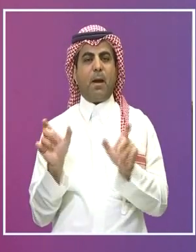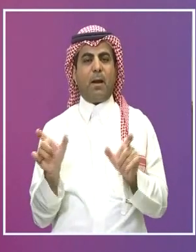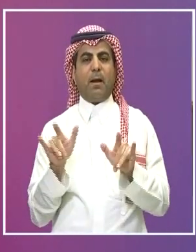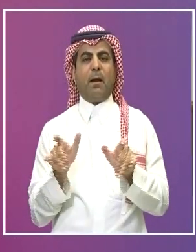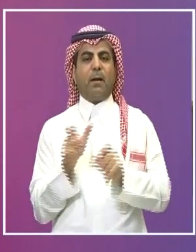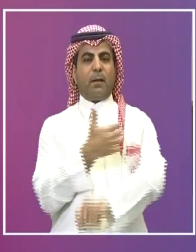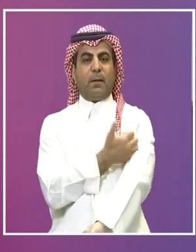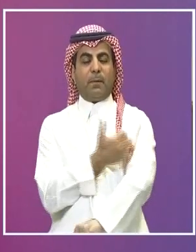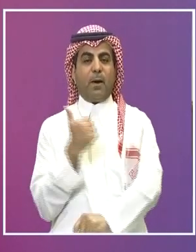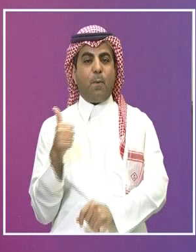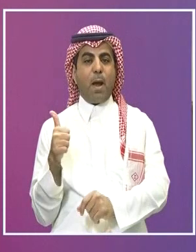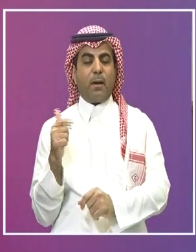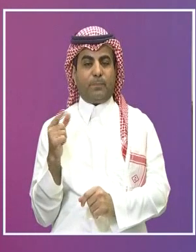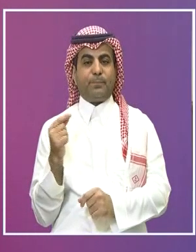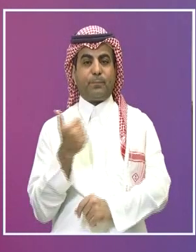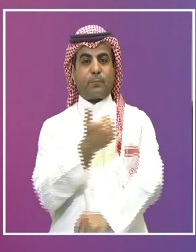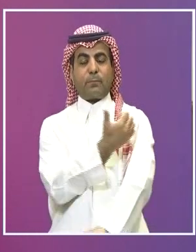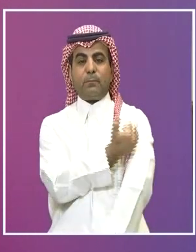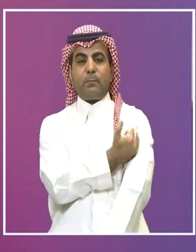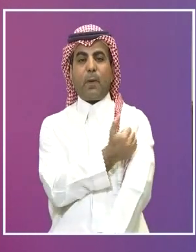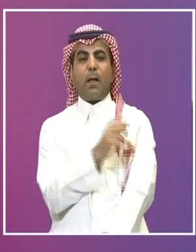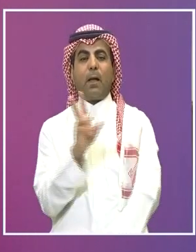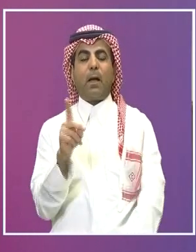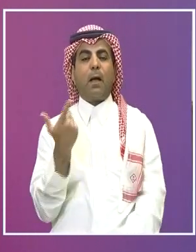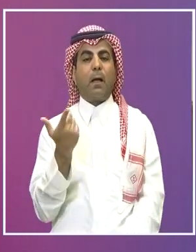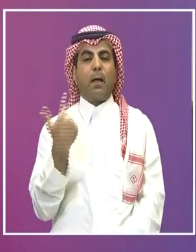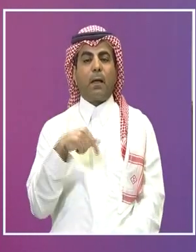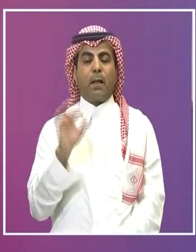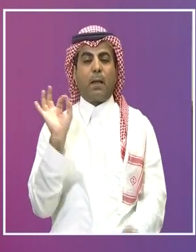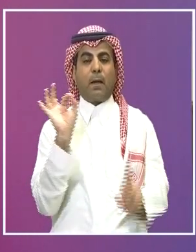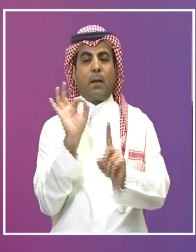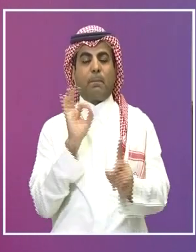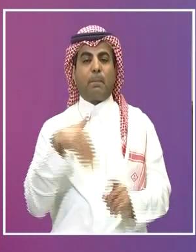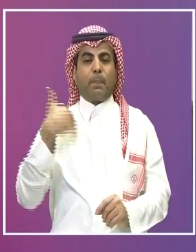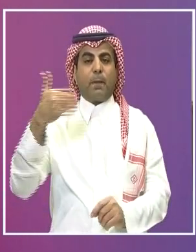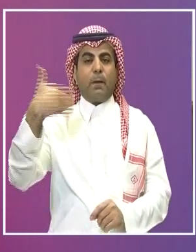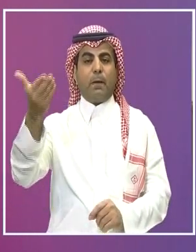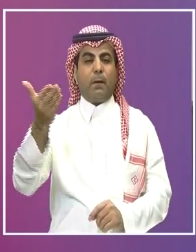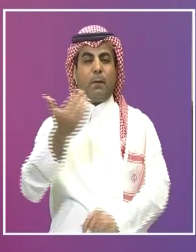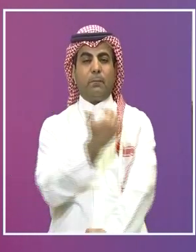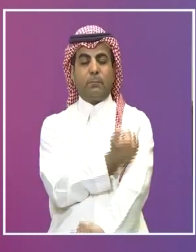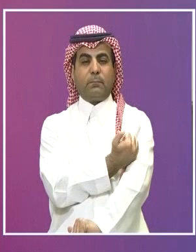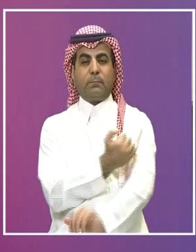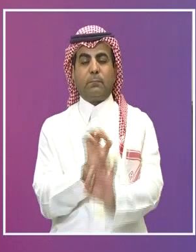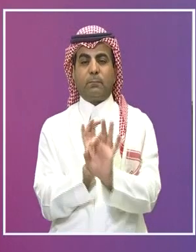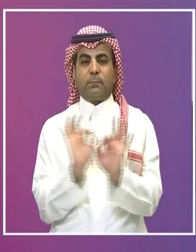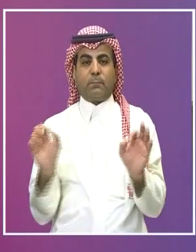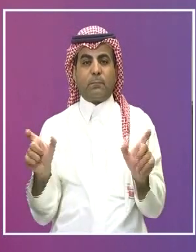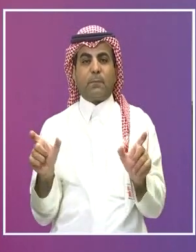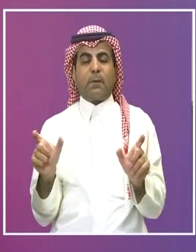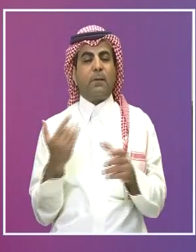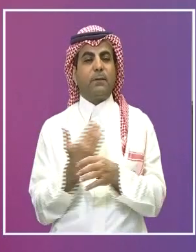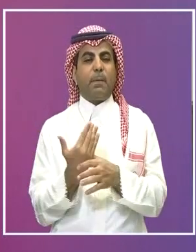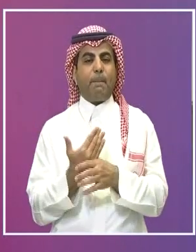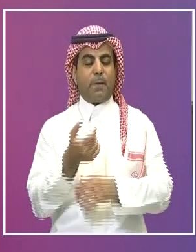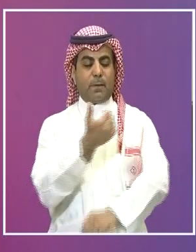فعل مناعية لكنها لن تصل إلى الأهداف العالية المطلوبة وبشكل مناسب لمواجهة